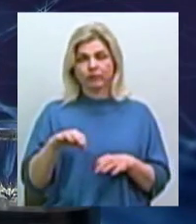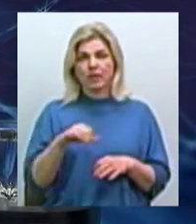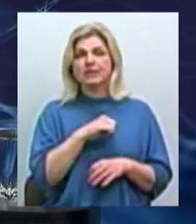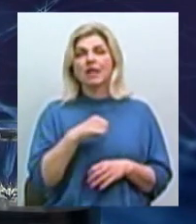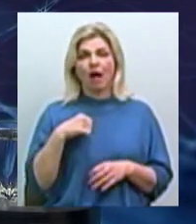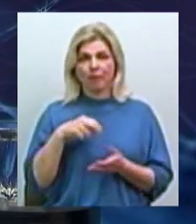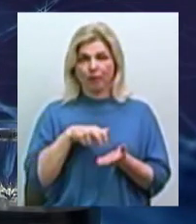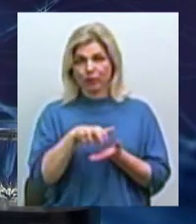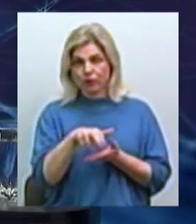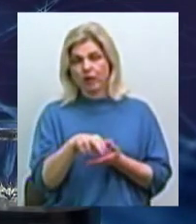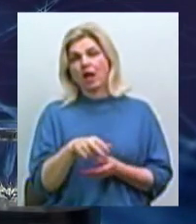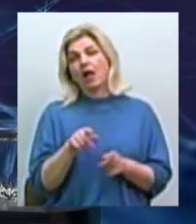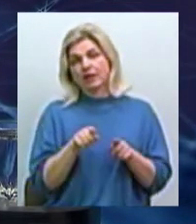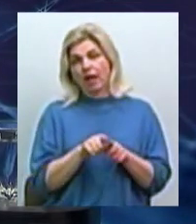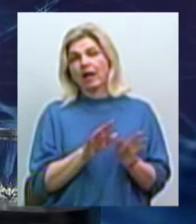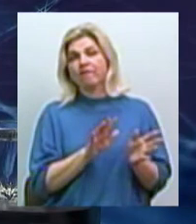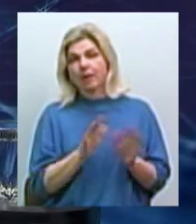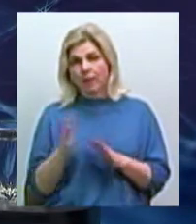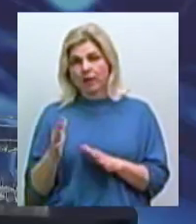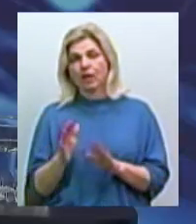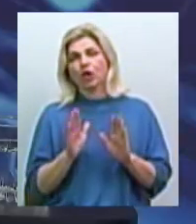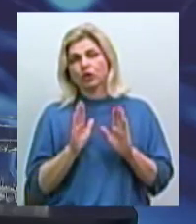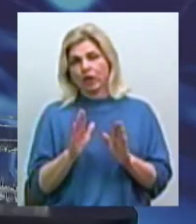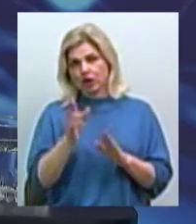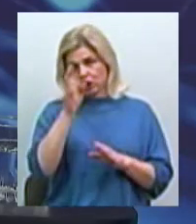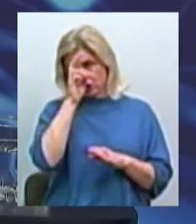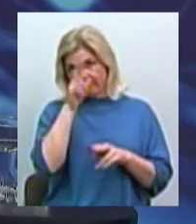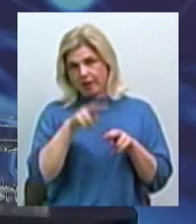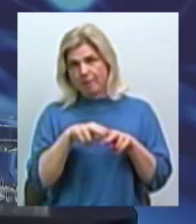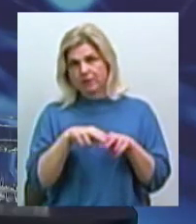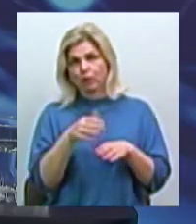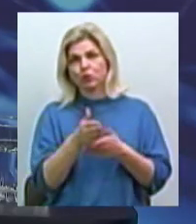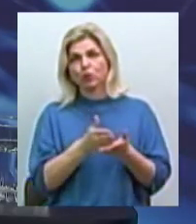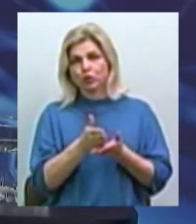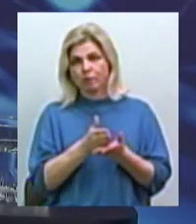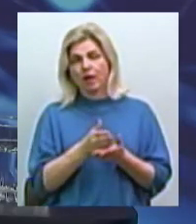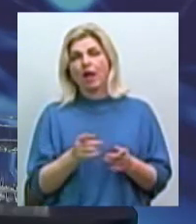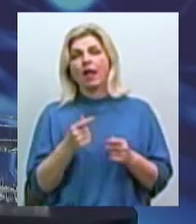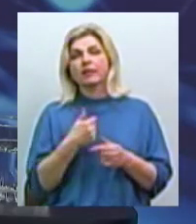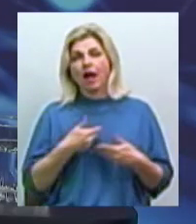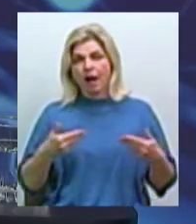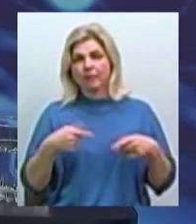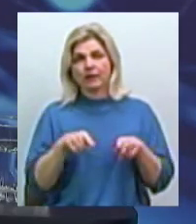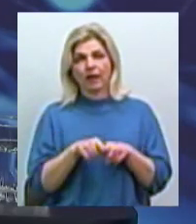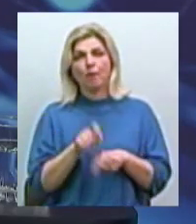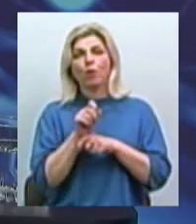такі випадки обслуговуються лише Державною міграційною службою. Нам таких повноважень не